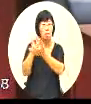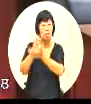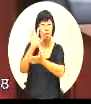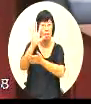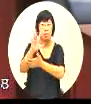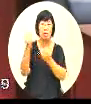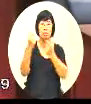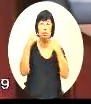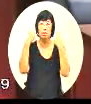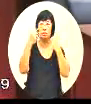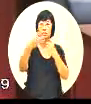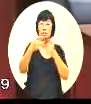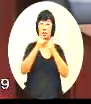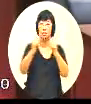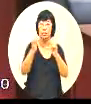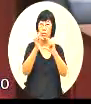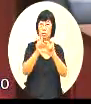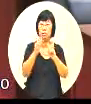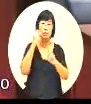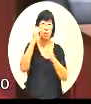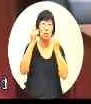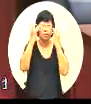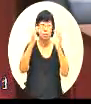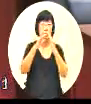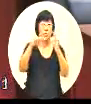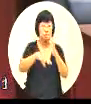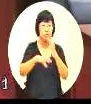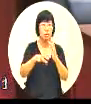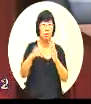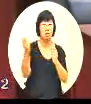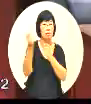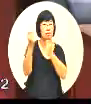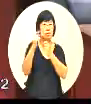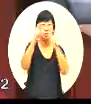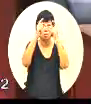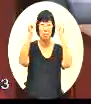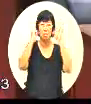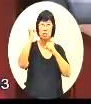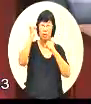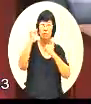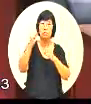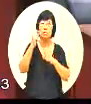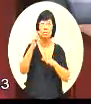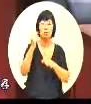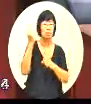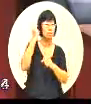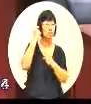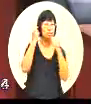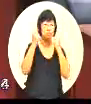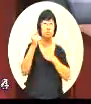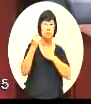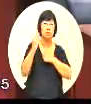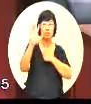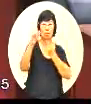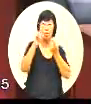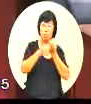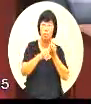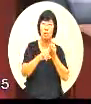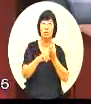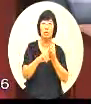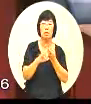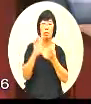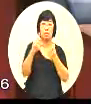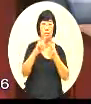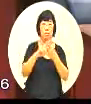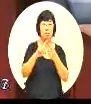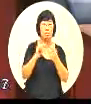区果菜市场，那最近也 有在抗争，但是我觉得有一些是对的。前几天他们来找，有人打